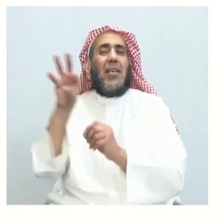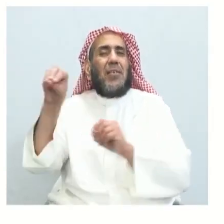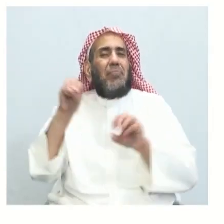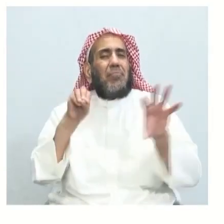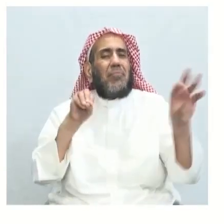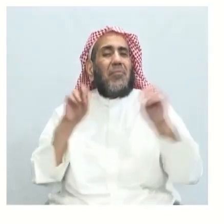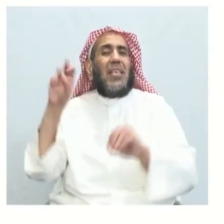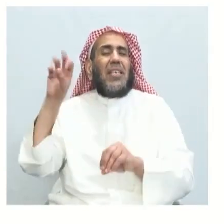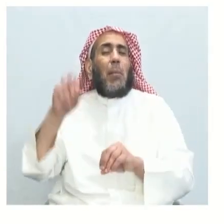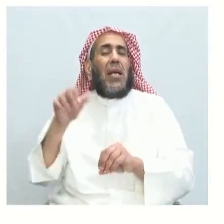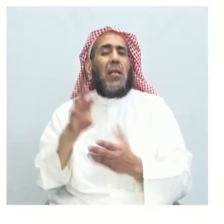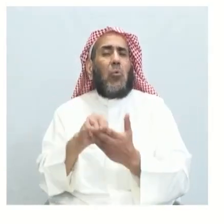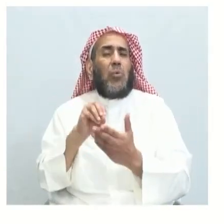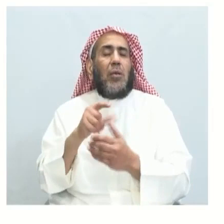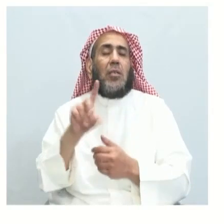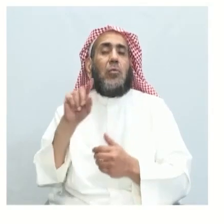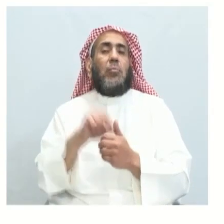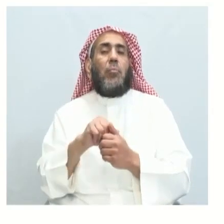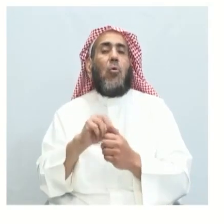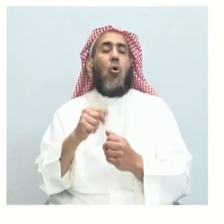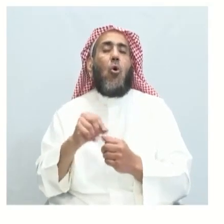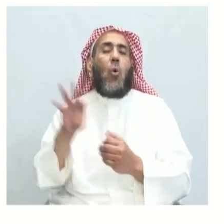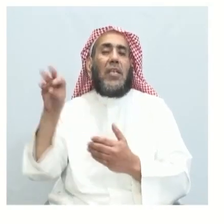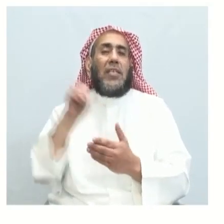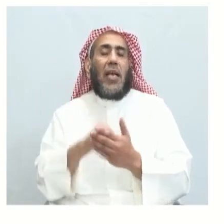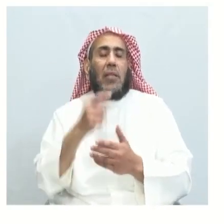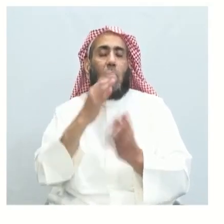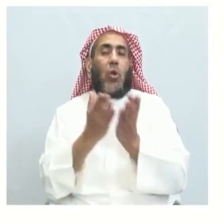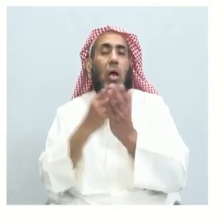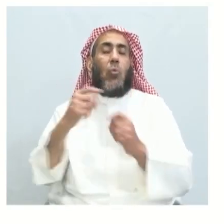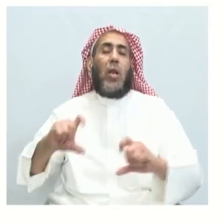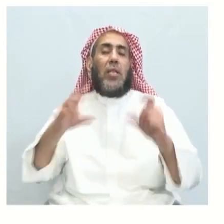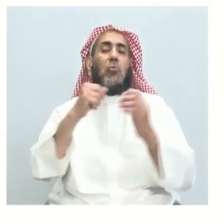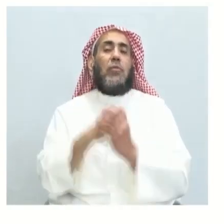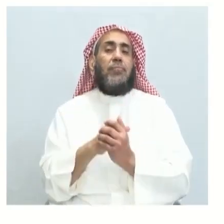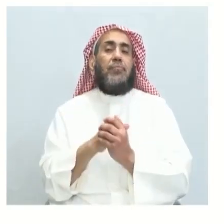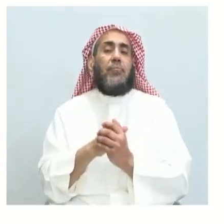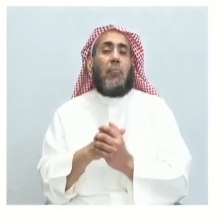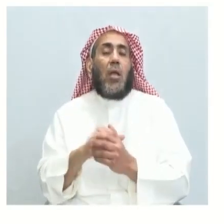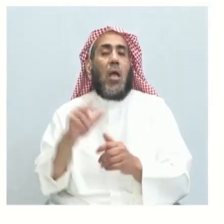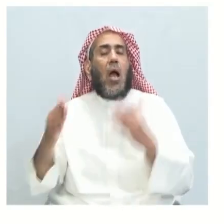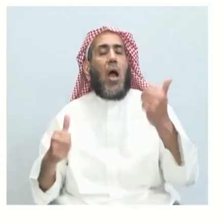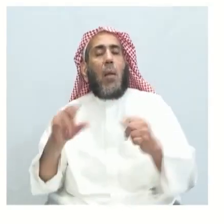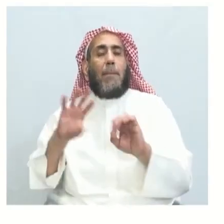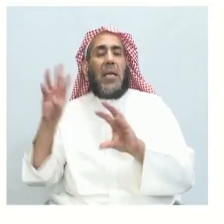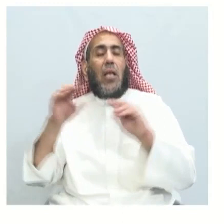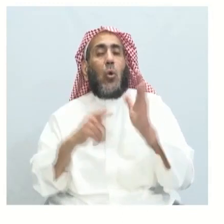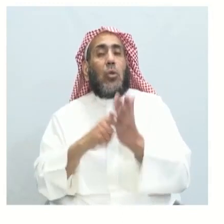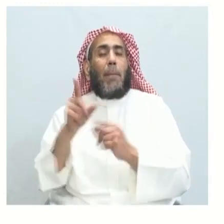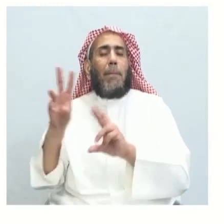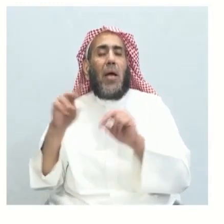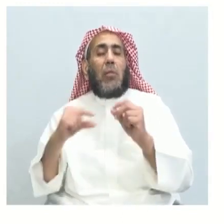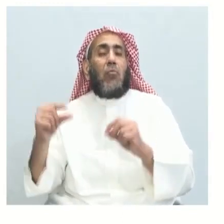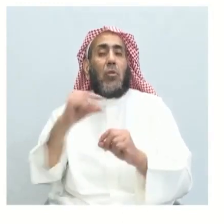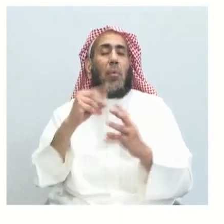الاسلاميه الاقتباس المقصود به احسنتم هو الاستشهاد بالقران والحديث النبوي الشريف قارن بين الخطب وقارن بين خطبه ذكرنا بعض